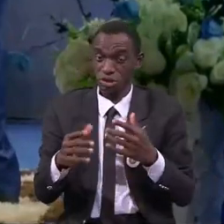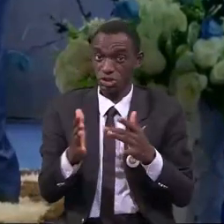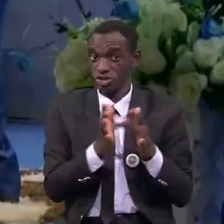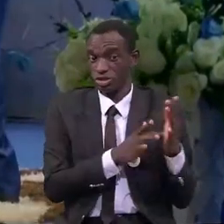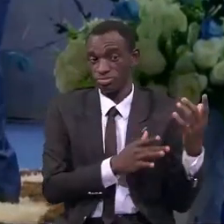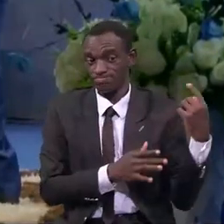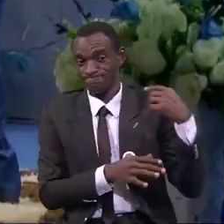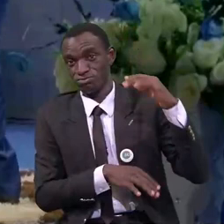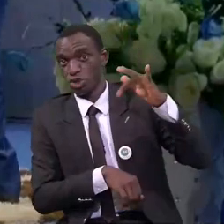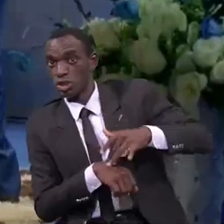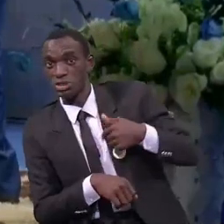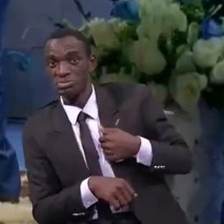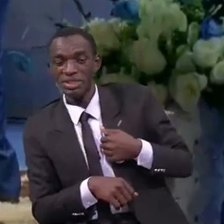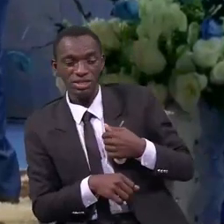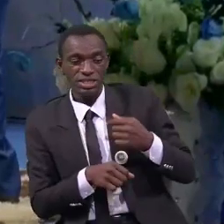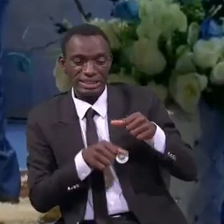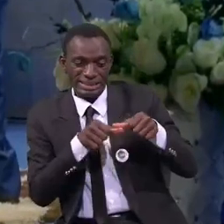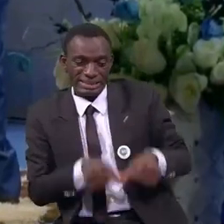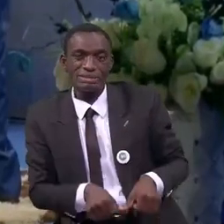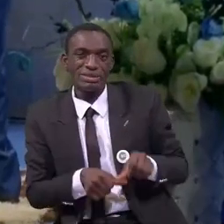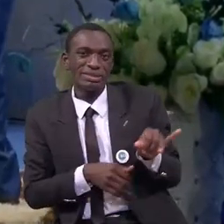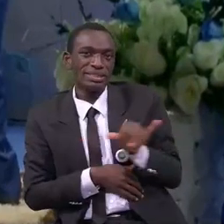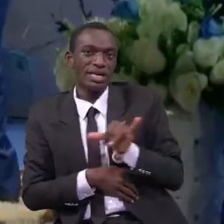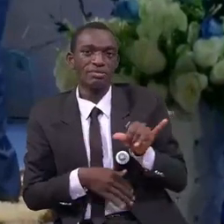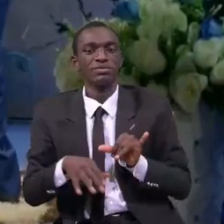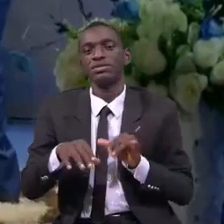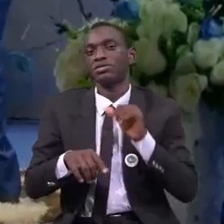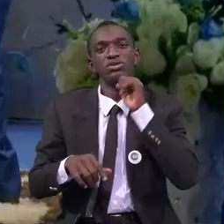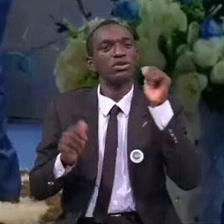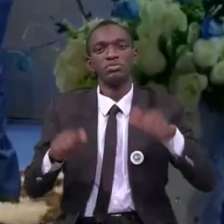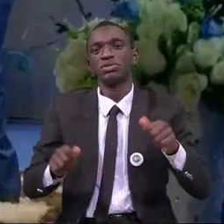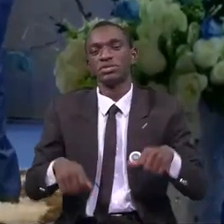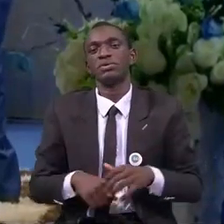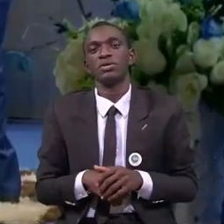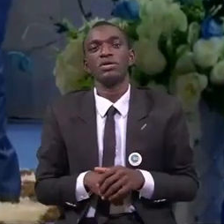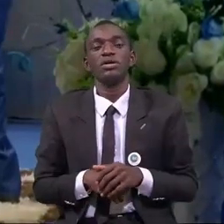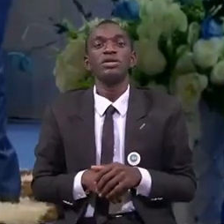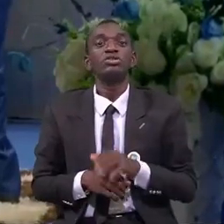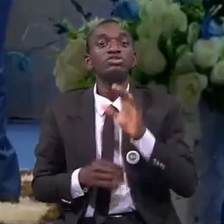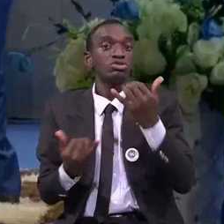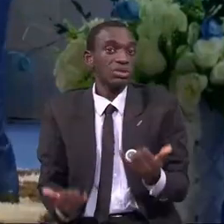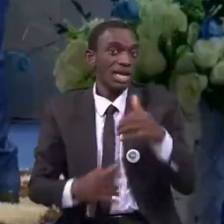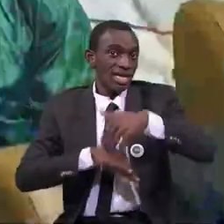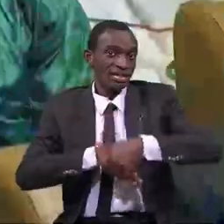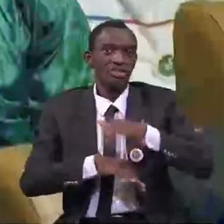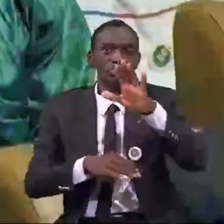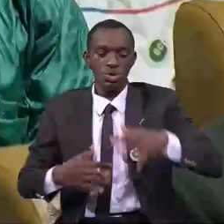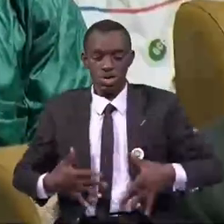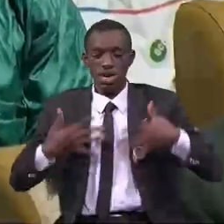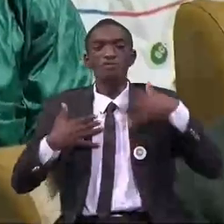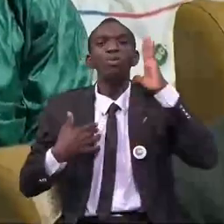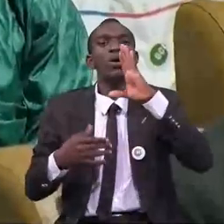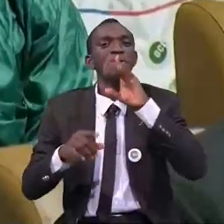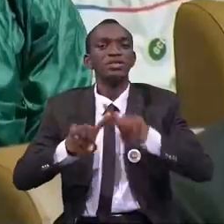transformation vous ne pouvez pas être touché par le Seigneur et Demer le même ce soir votre vie